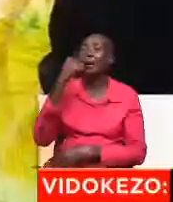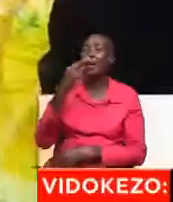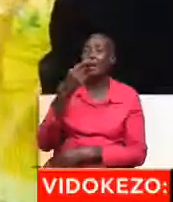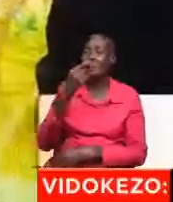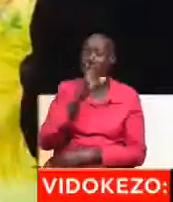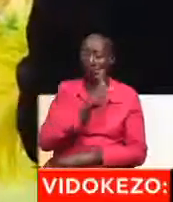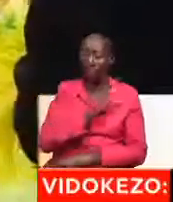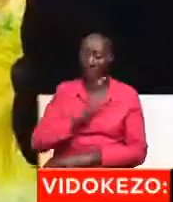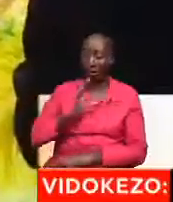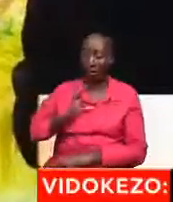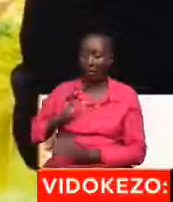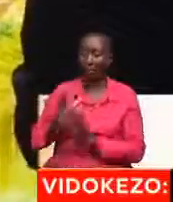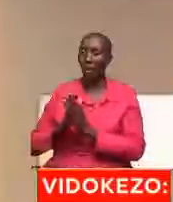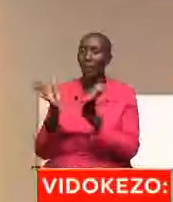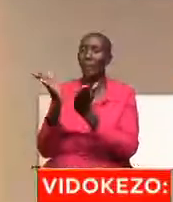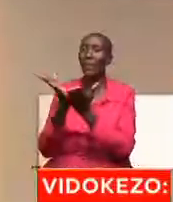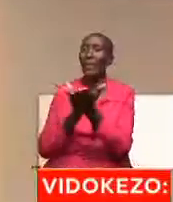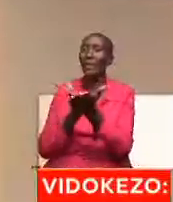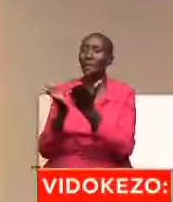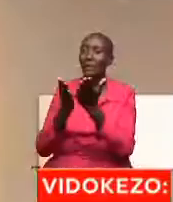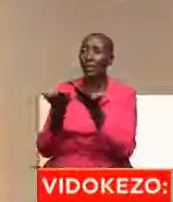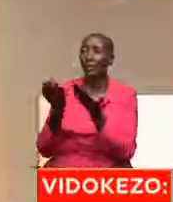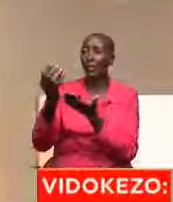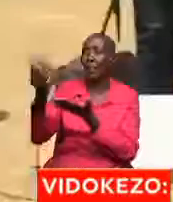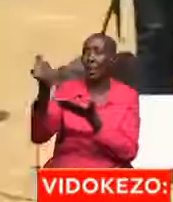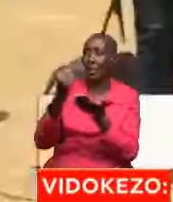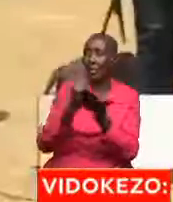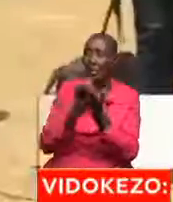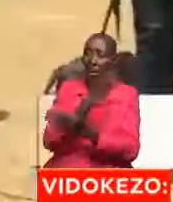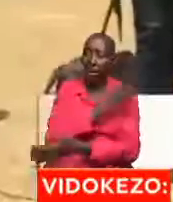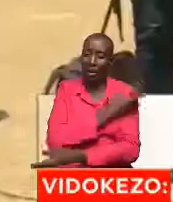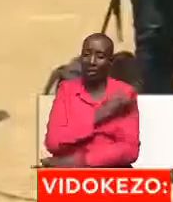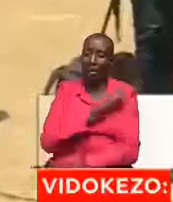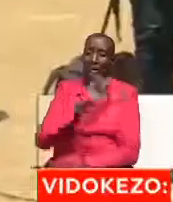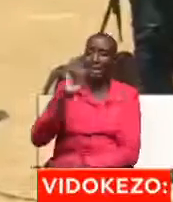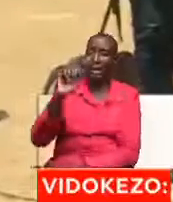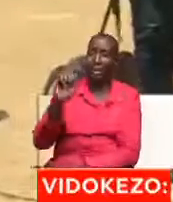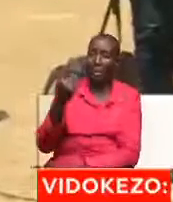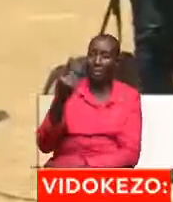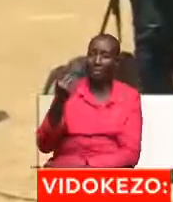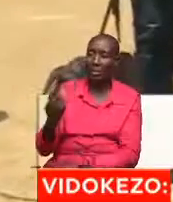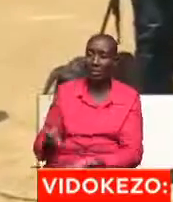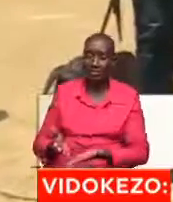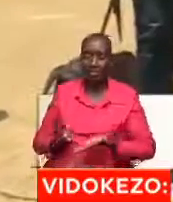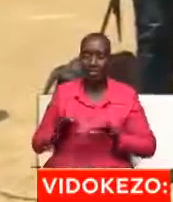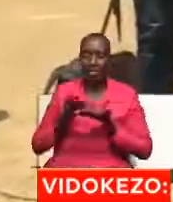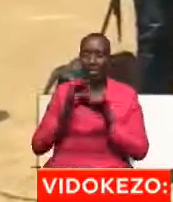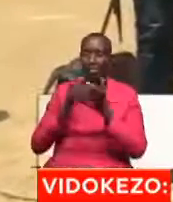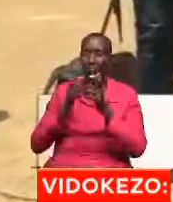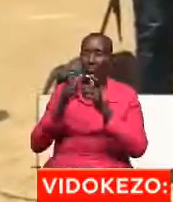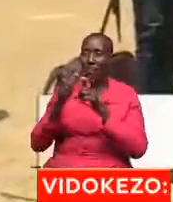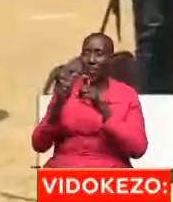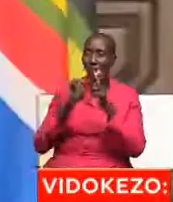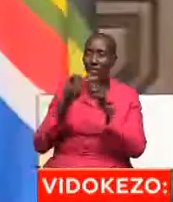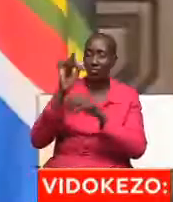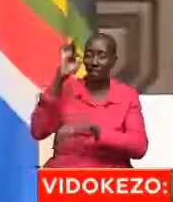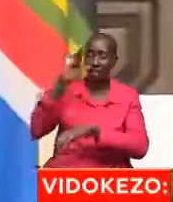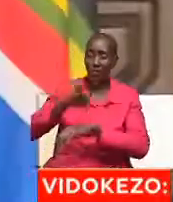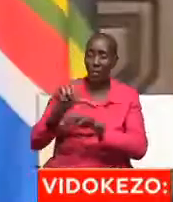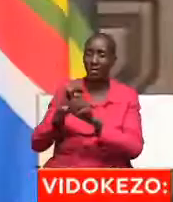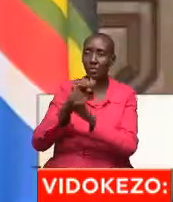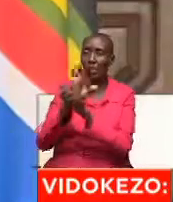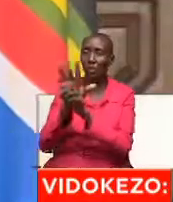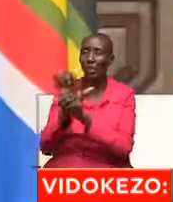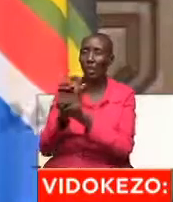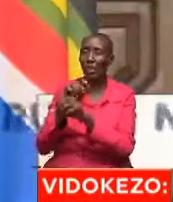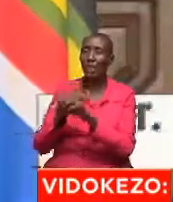kamati ya utumishi wa umma itaongeza madaktari 1000 ili kuimarisha vita dhidi ya virusi vya corona. When I